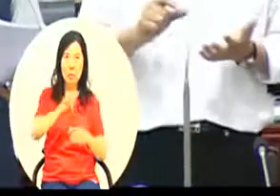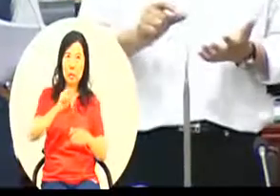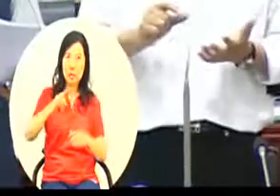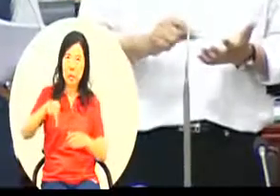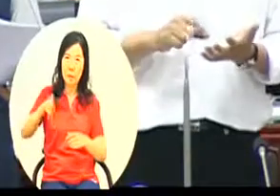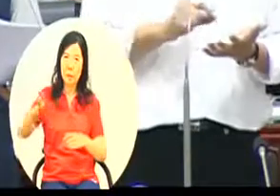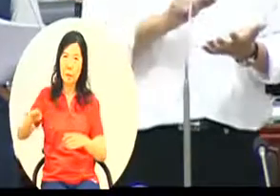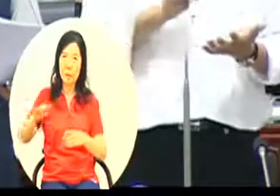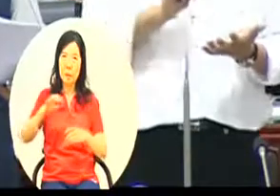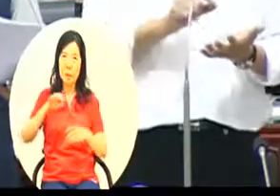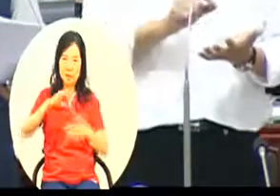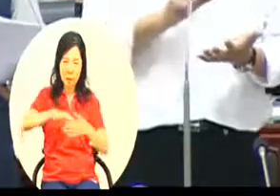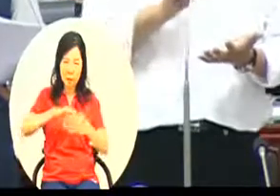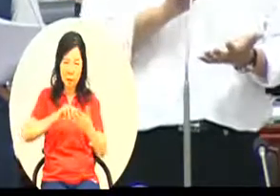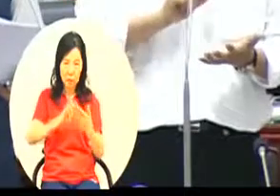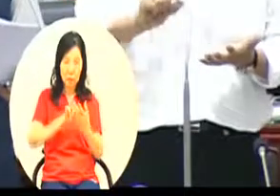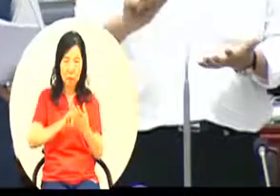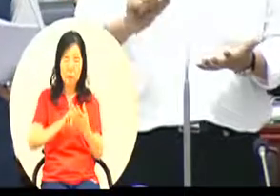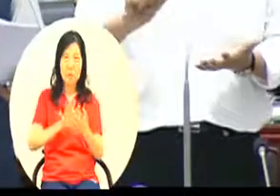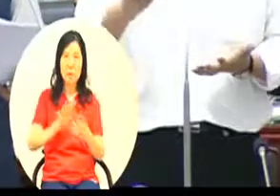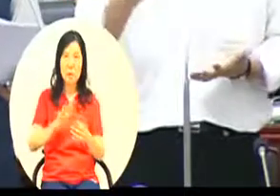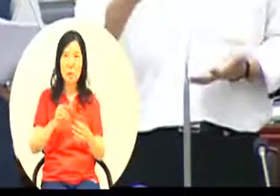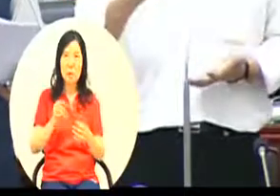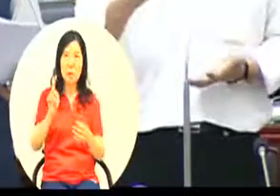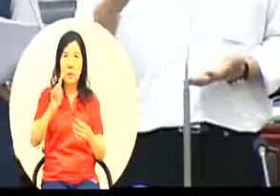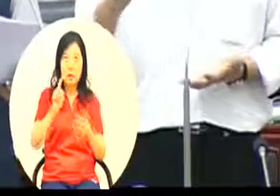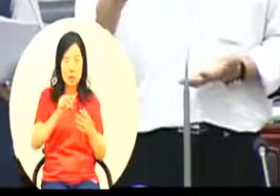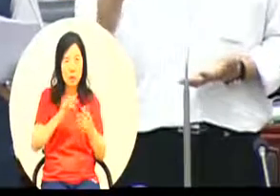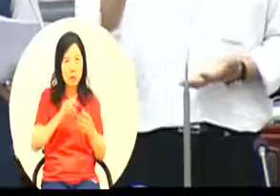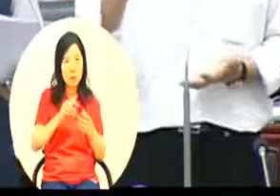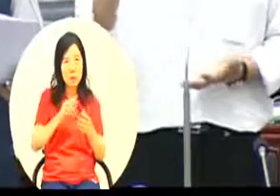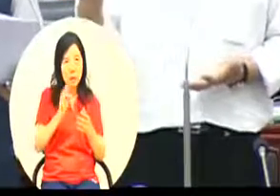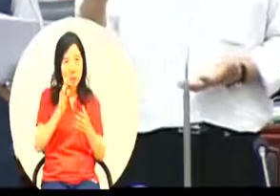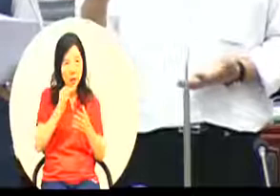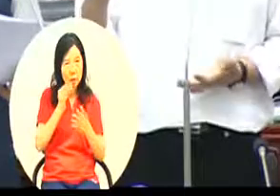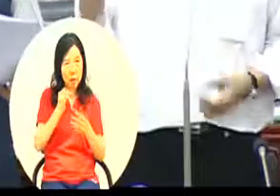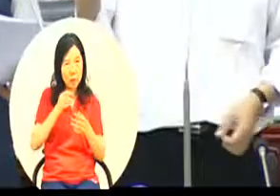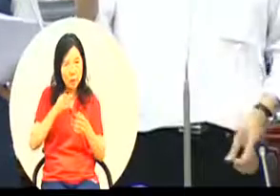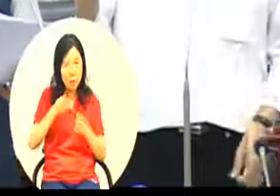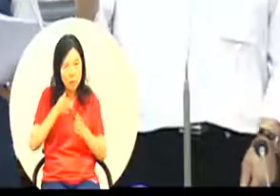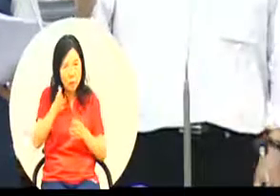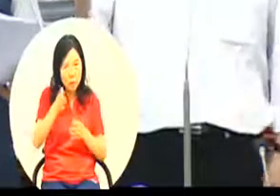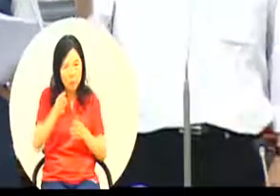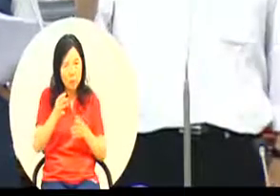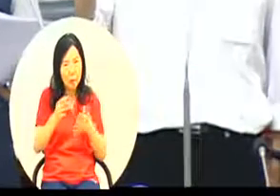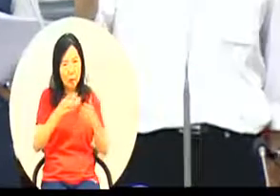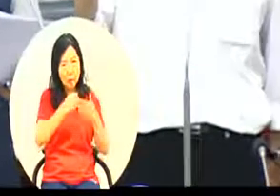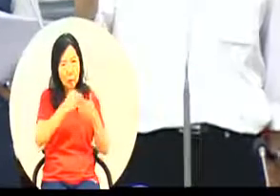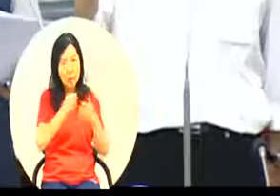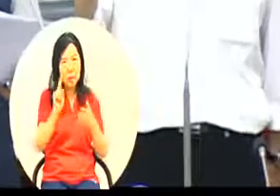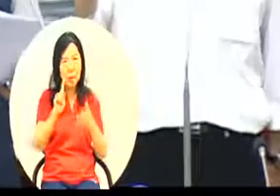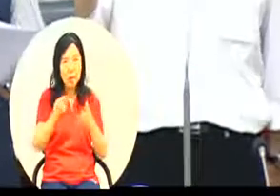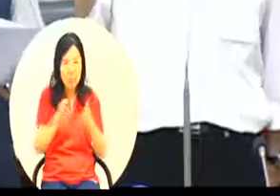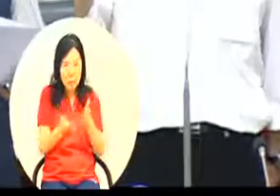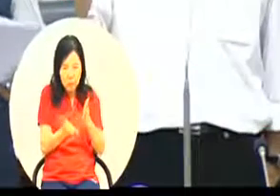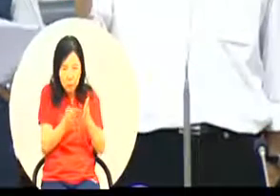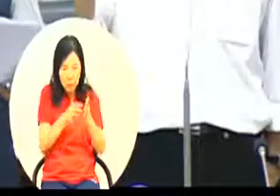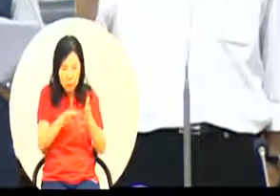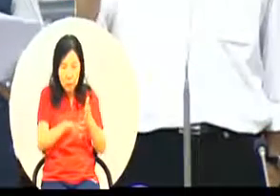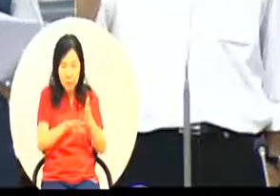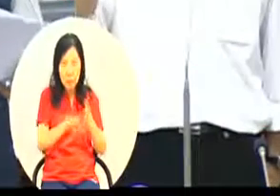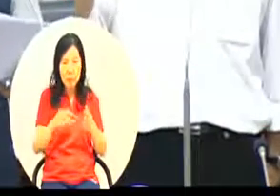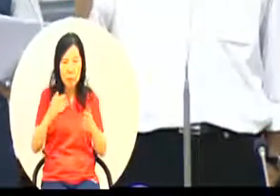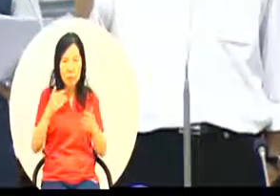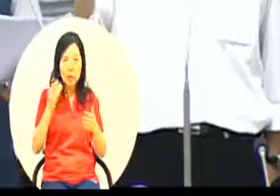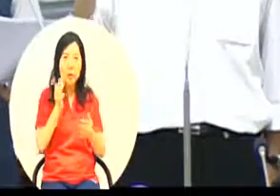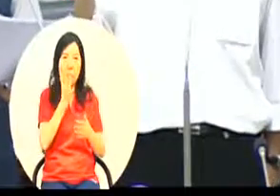们也要求把哪一班次它的车辆是什么样的车号，而且它是不是低地板或是通用型